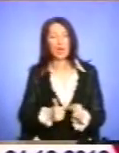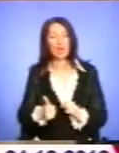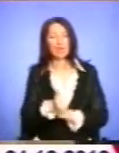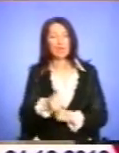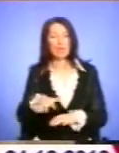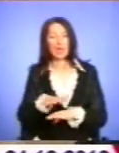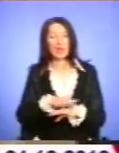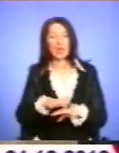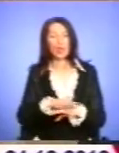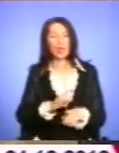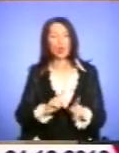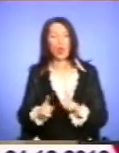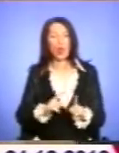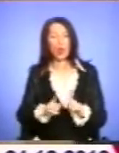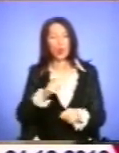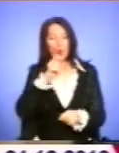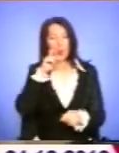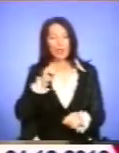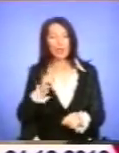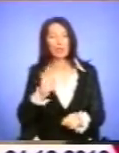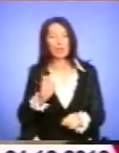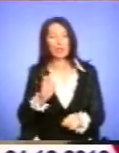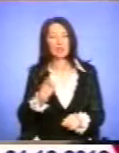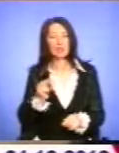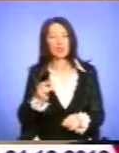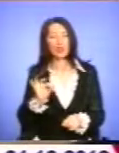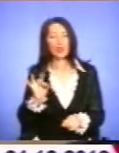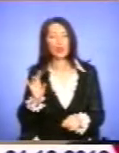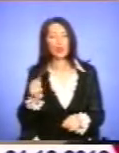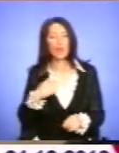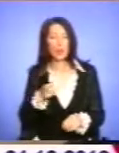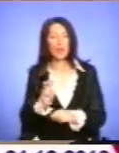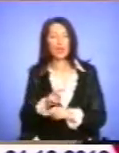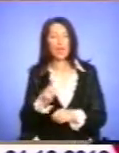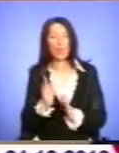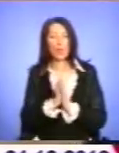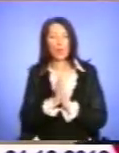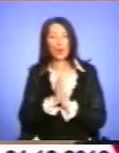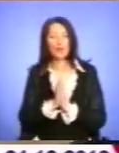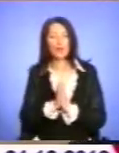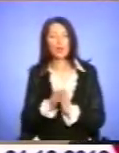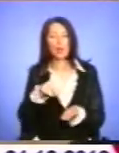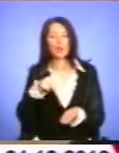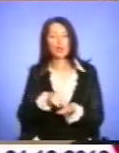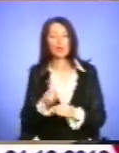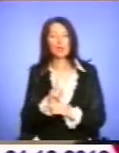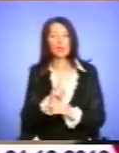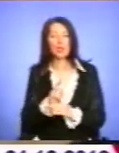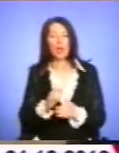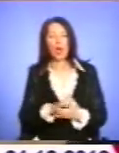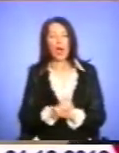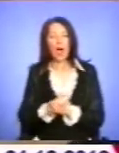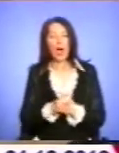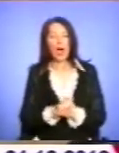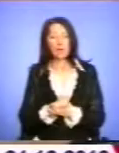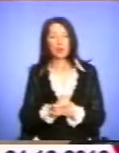руху України В'ячеслава Чорновола. То й ми прийшли, помолимося, поставимо свічки і в євростудіях проведемо круглий стіл,